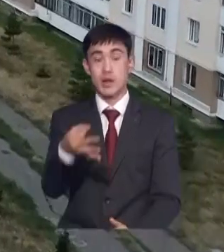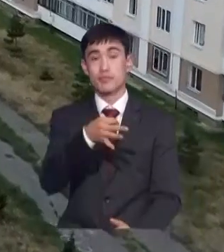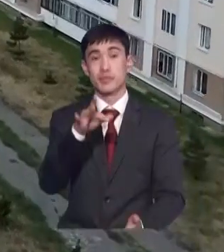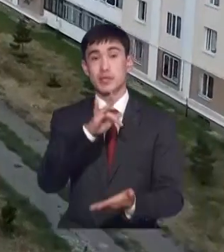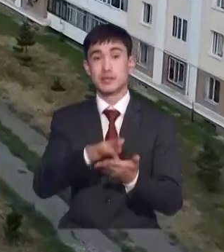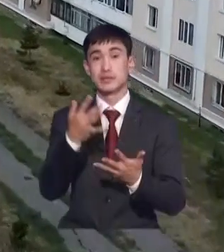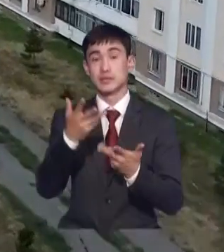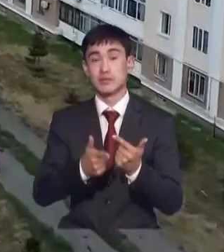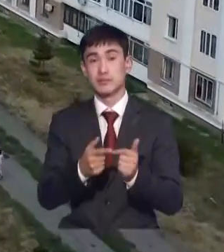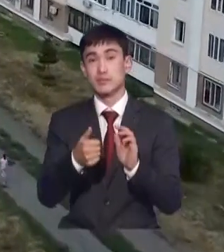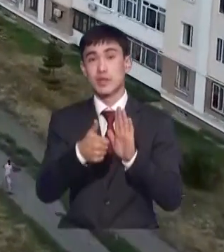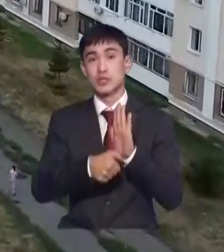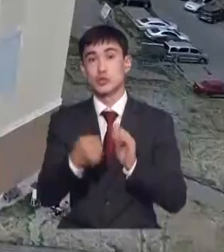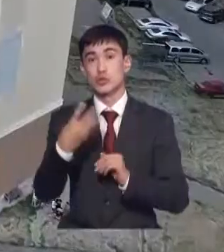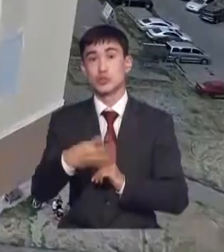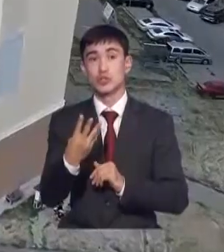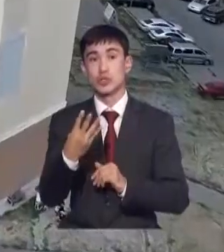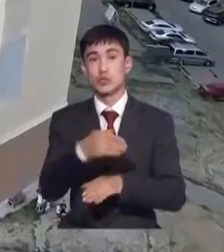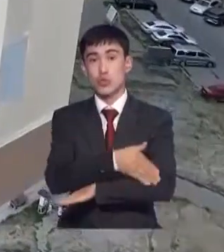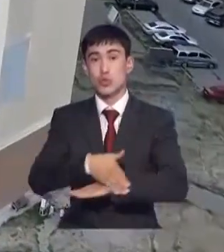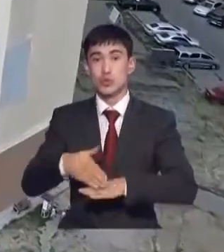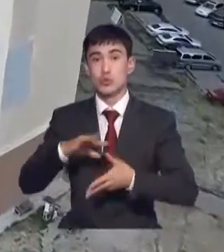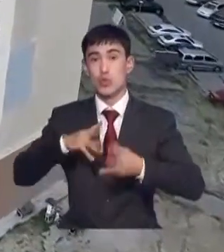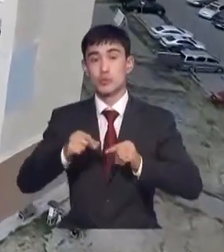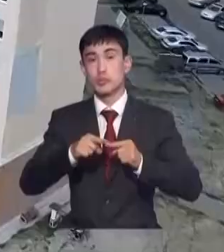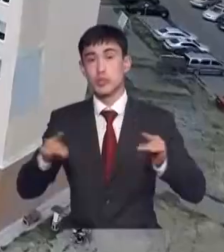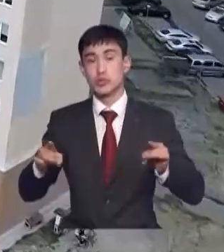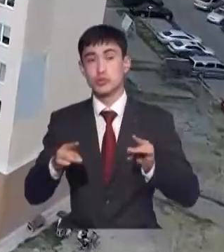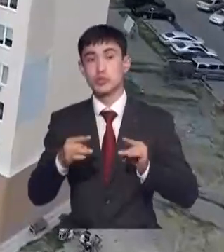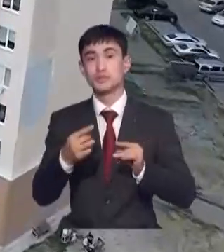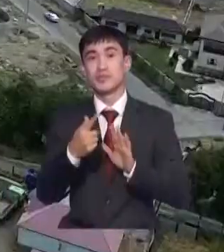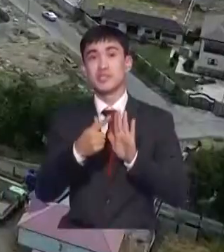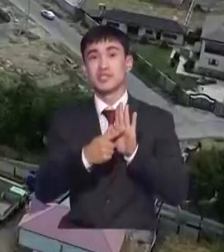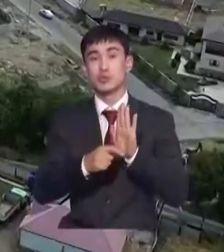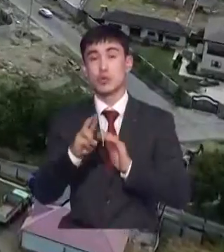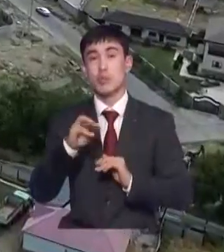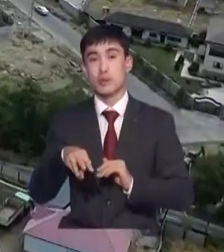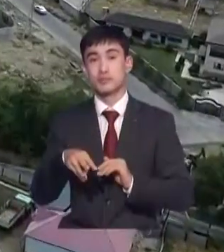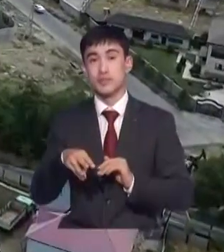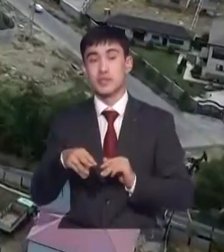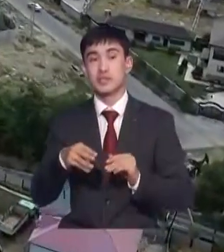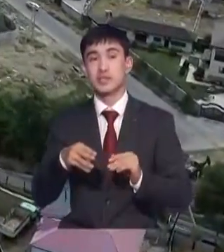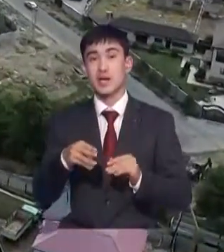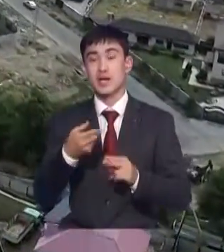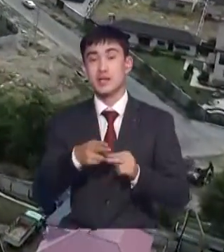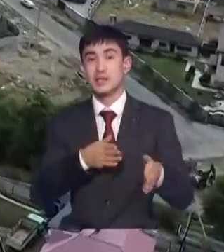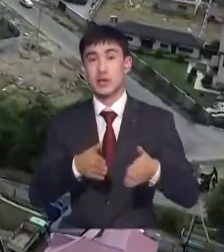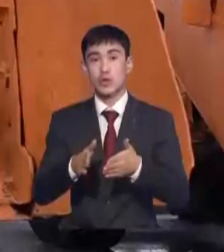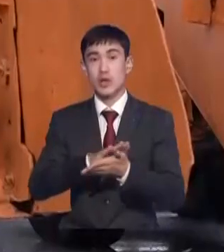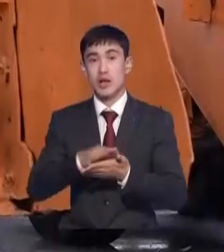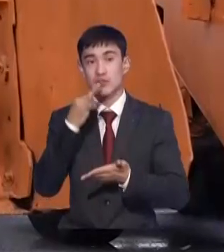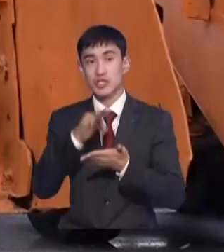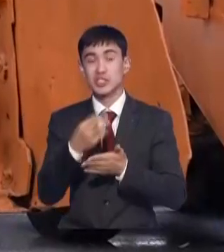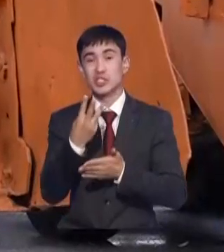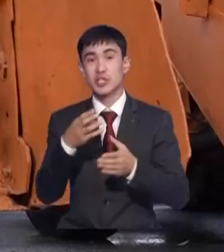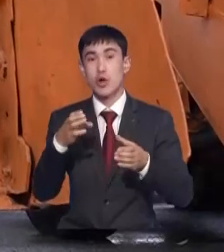центре насчитывается 644 улицы общей протяженностью около 700 километров. За чистоту этих дорог отвечают